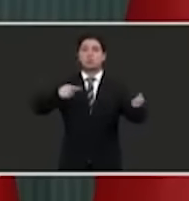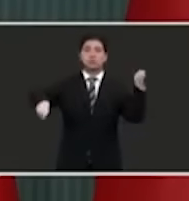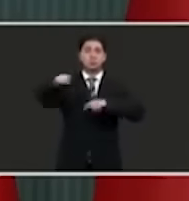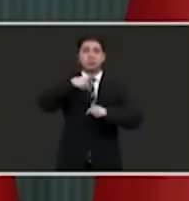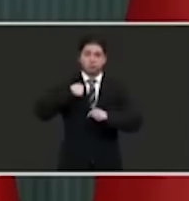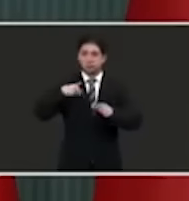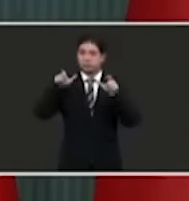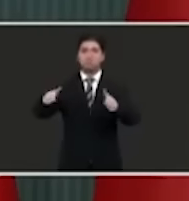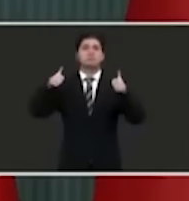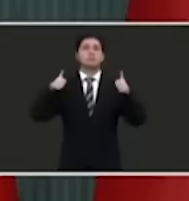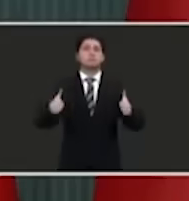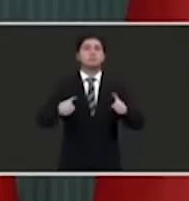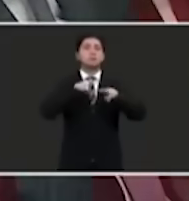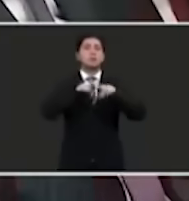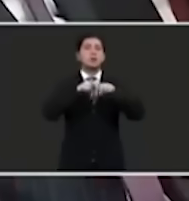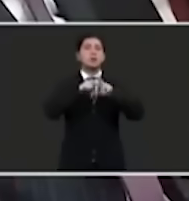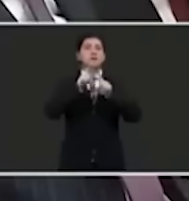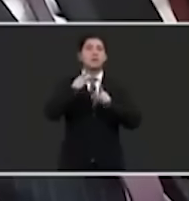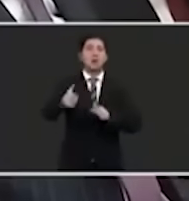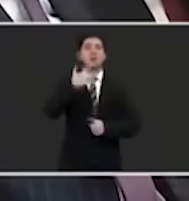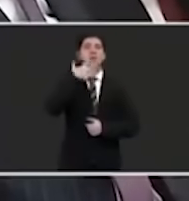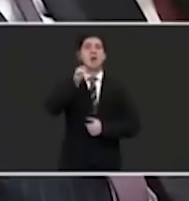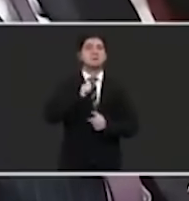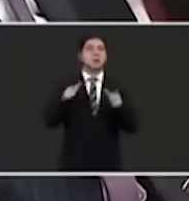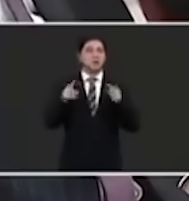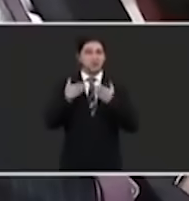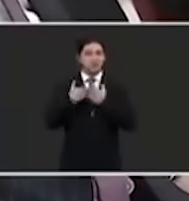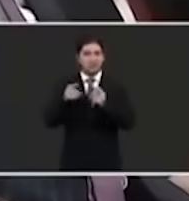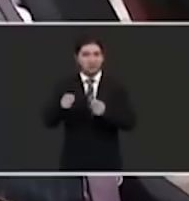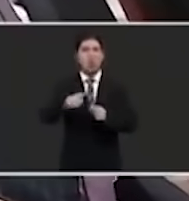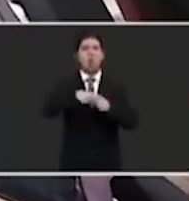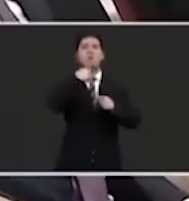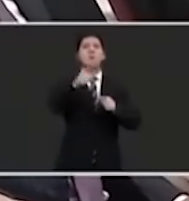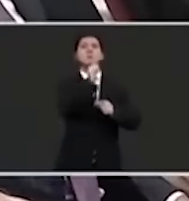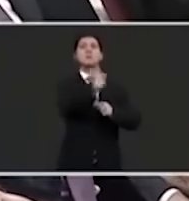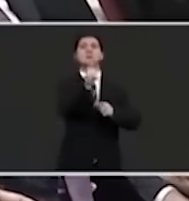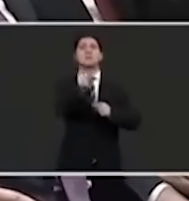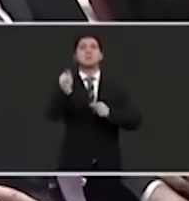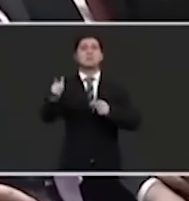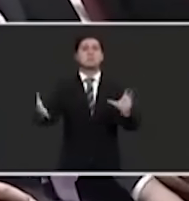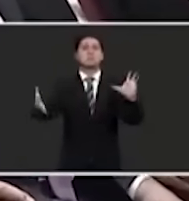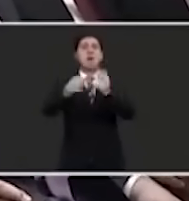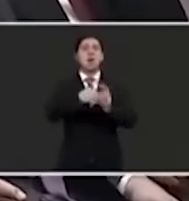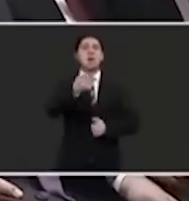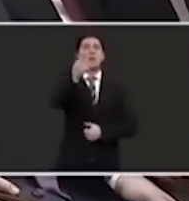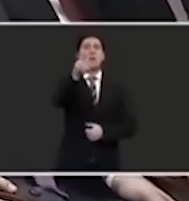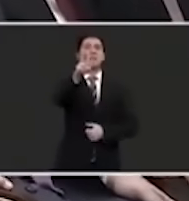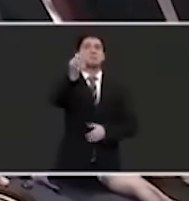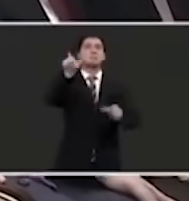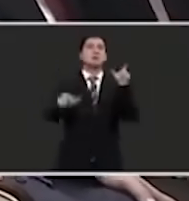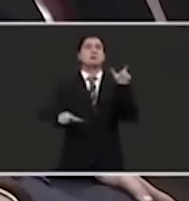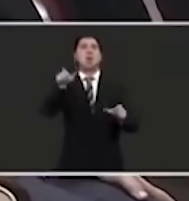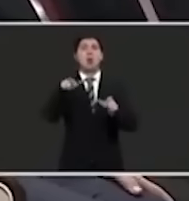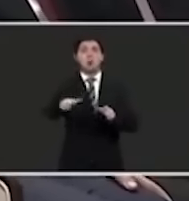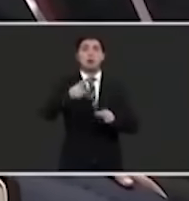ettik. AFAD, sahil güvenlik ve diğer birimlerimize bağlı 7000 personelimizin